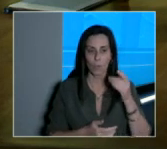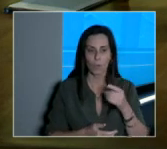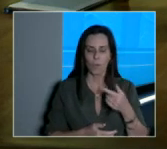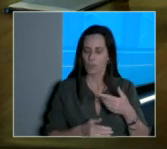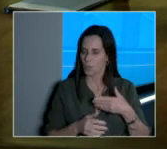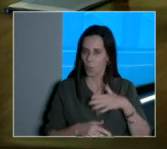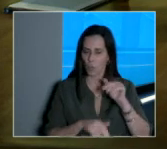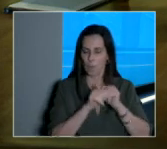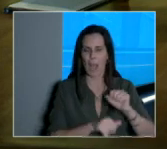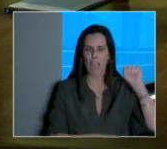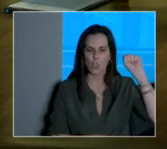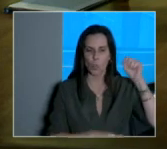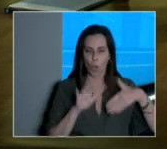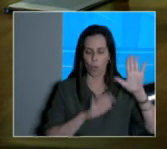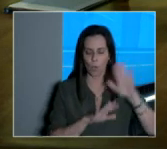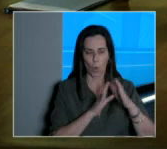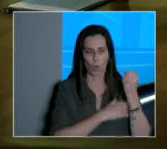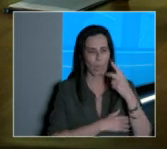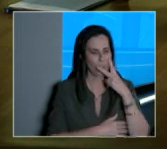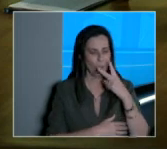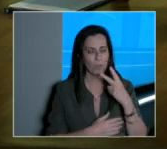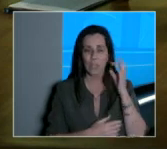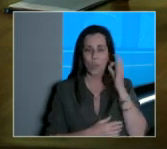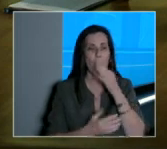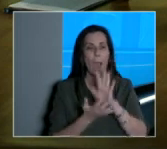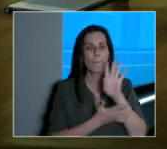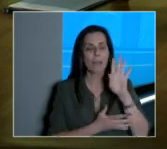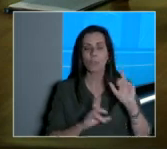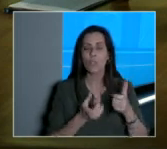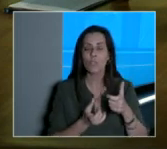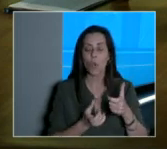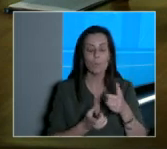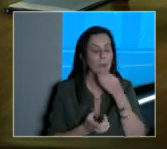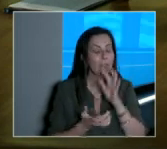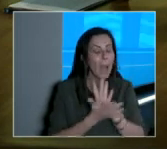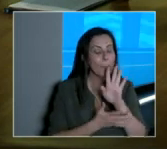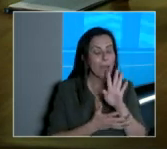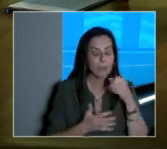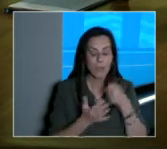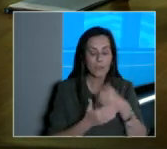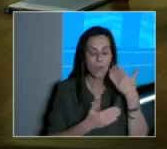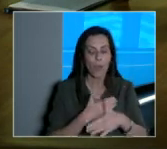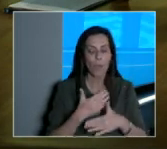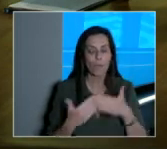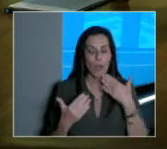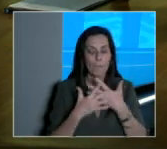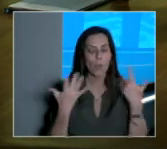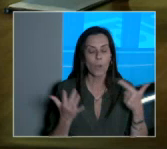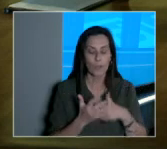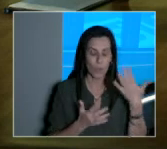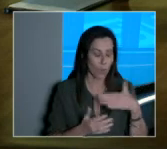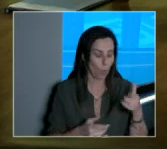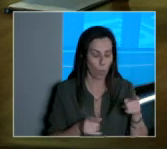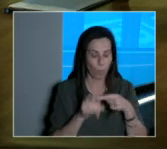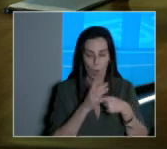לעריצות הרוב בכל הכוח ובכל העוצמה. אני ראיתי ילדות בנות 14 שנעצרו 14 יום, שנעצרו עד תום ההליכים, כאילו היו